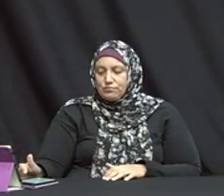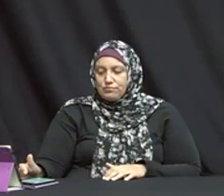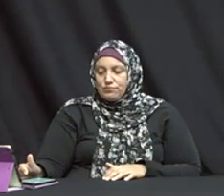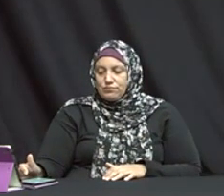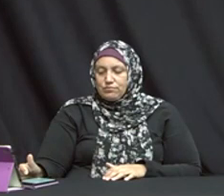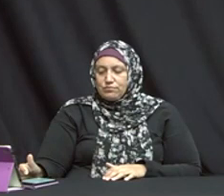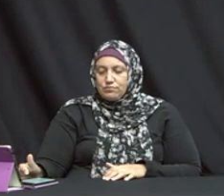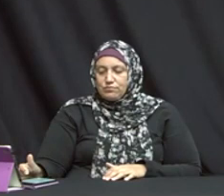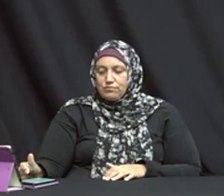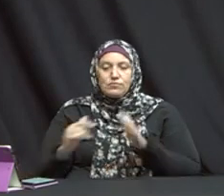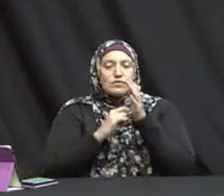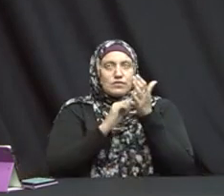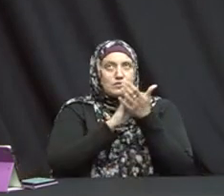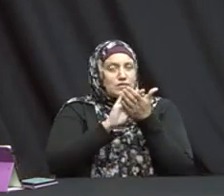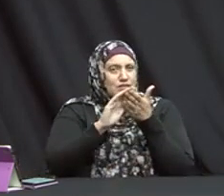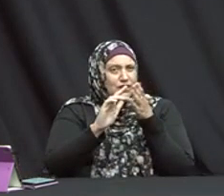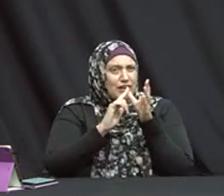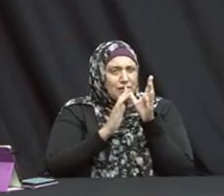كذبت